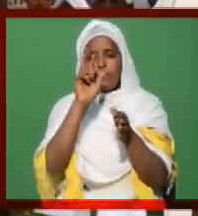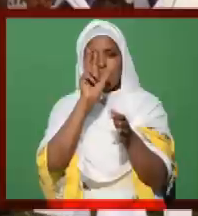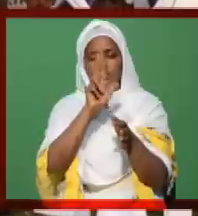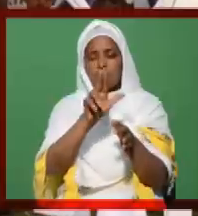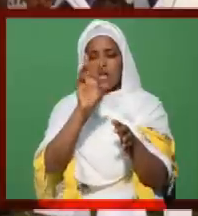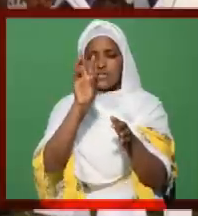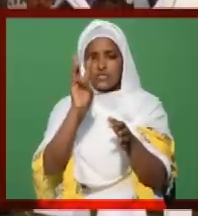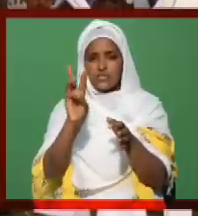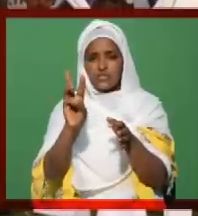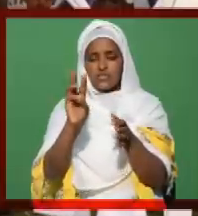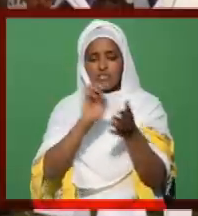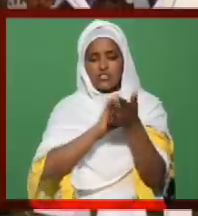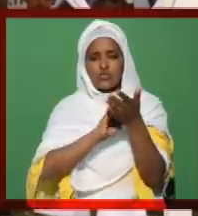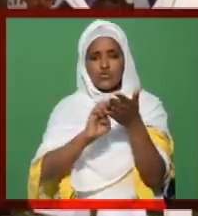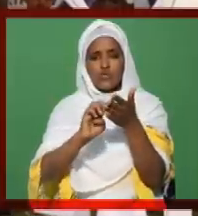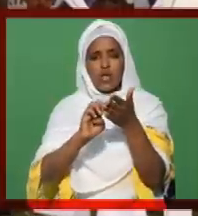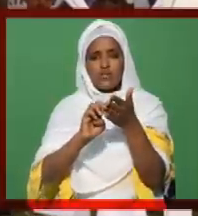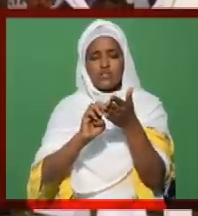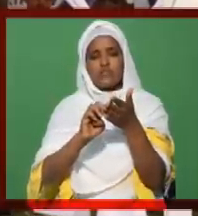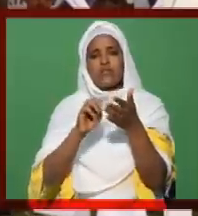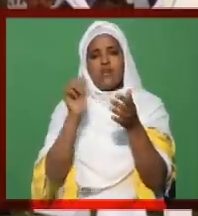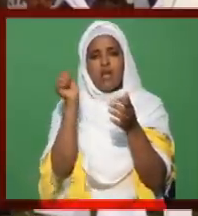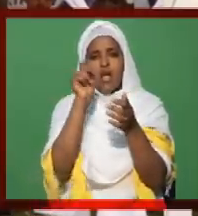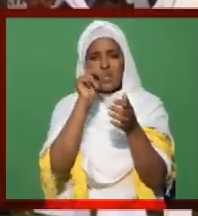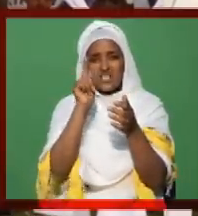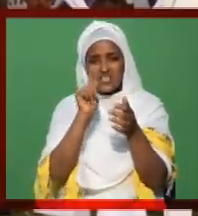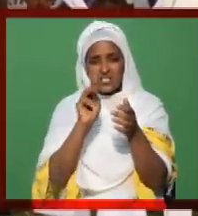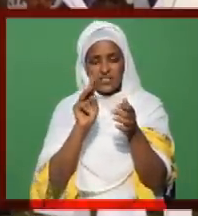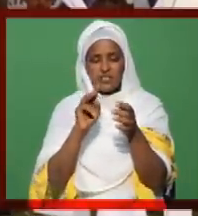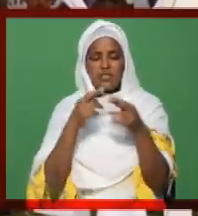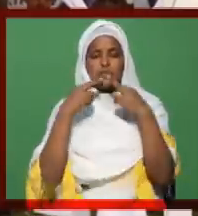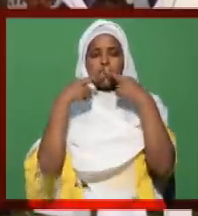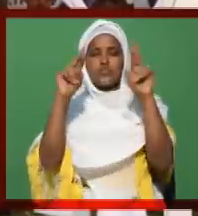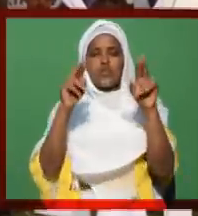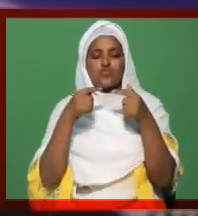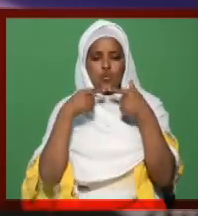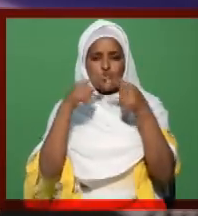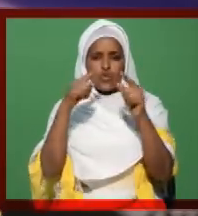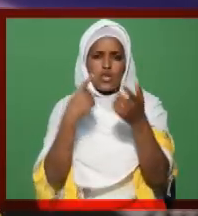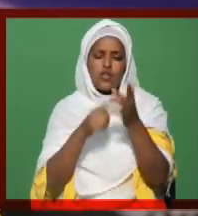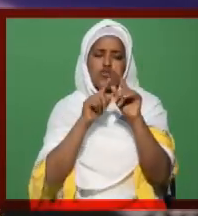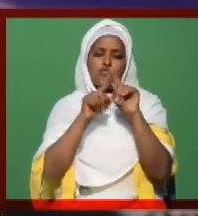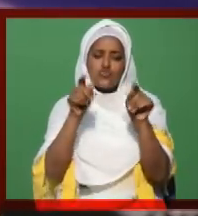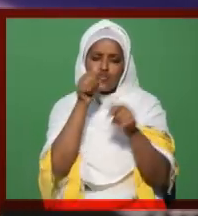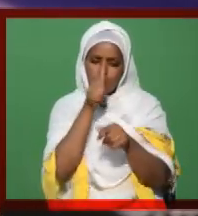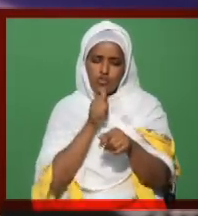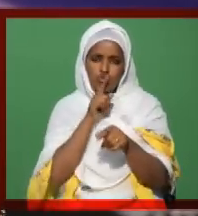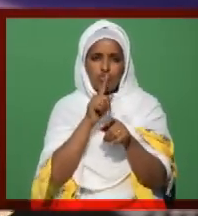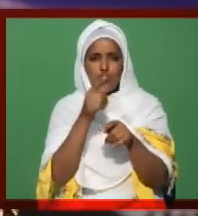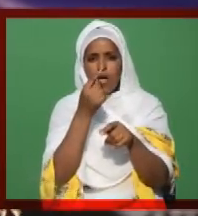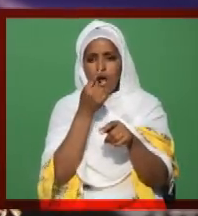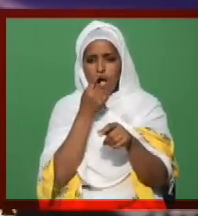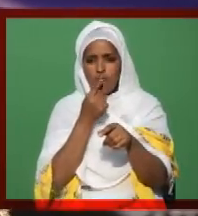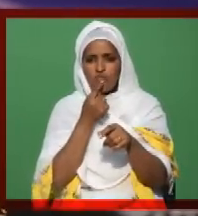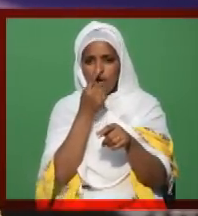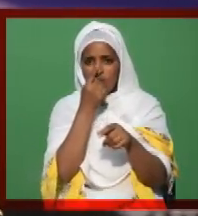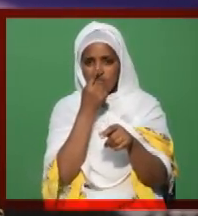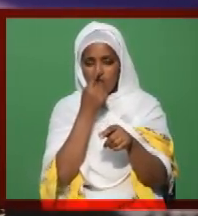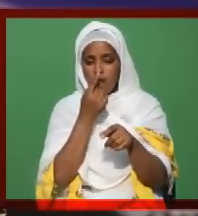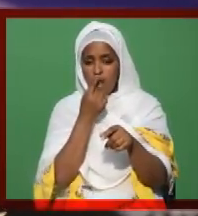دستوك دساتانست يمسرا شتا وجوان يزيل يمسترونو افن شان اف غربيات